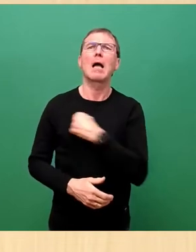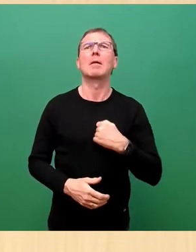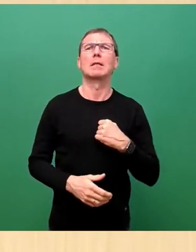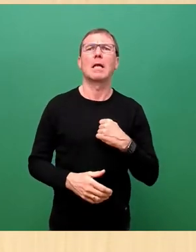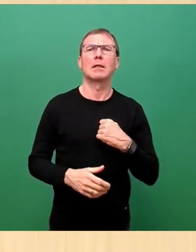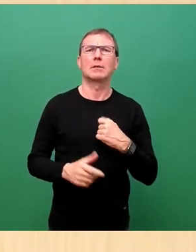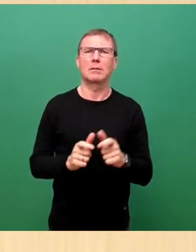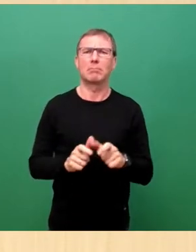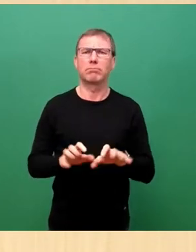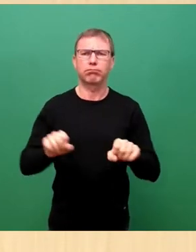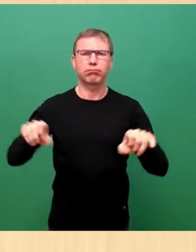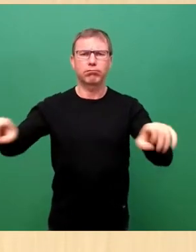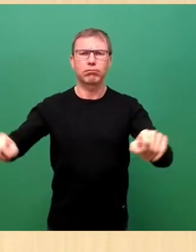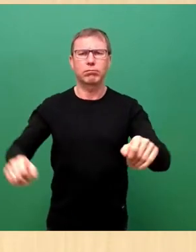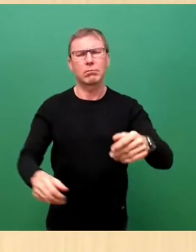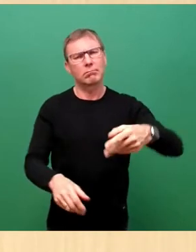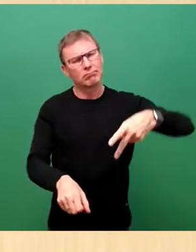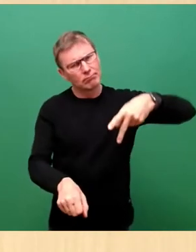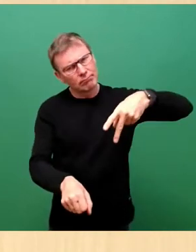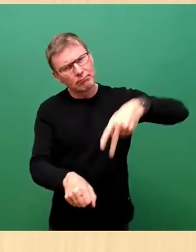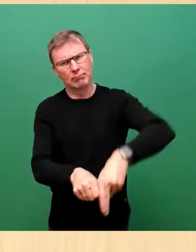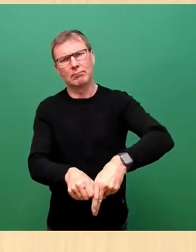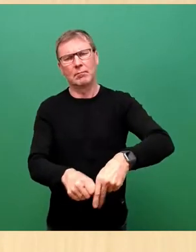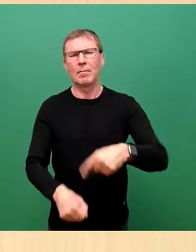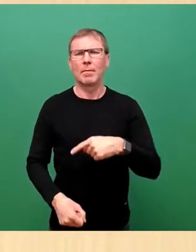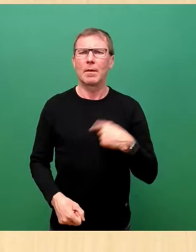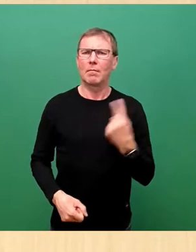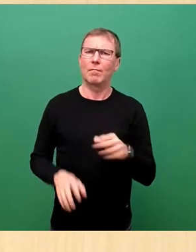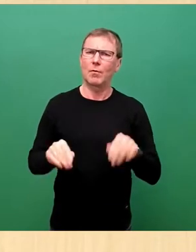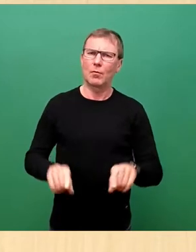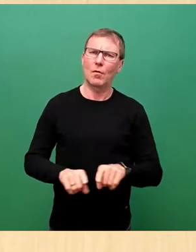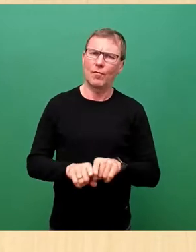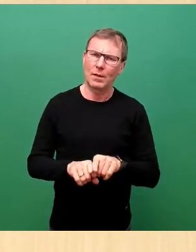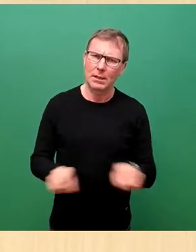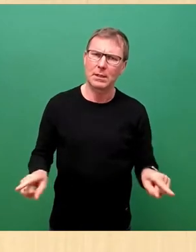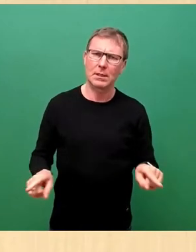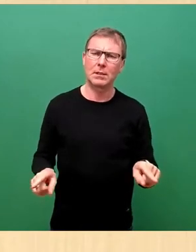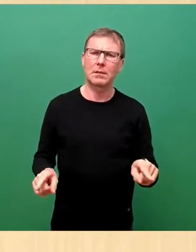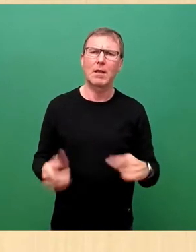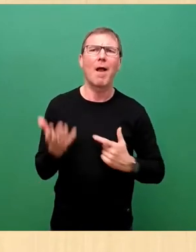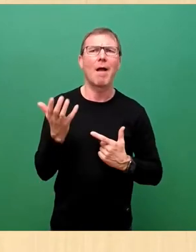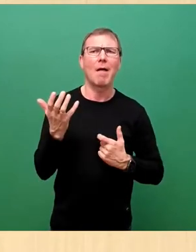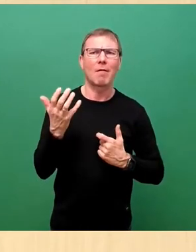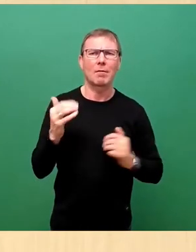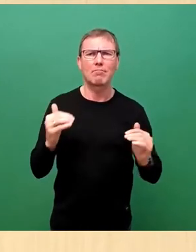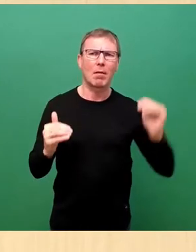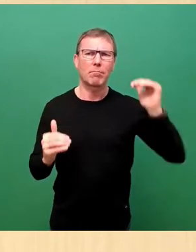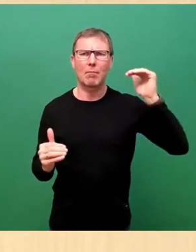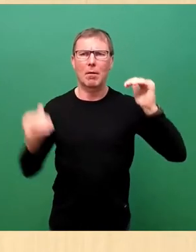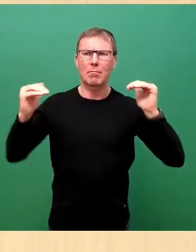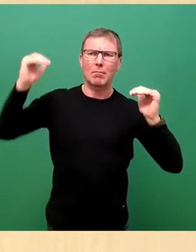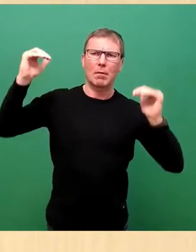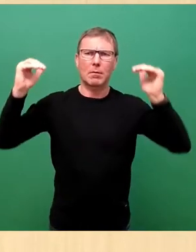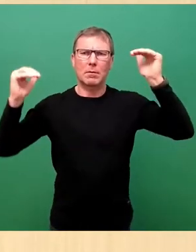verhindern. Wir dürfen nicht in einen Rüstungswettlauf mit unabsehbaren